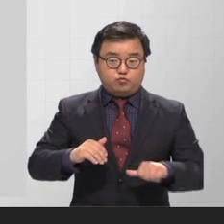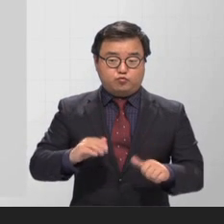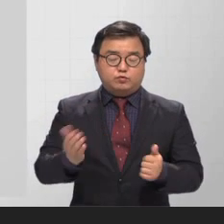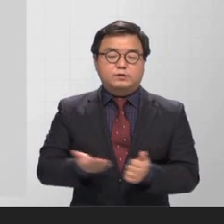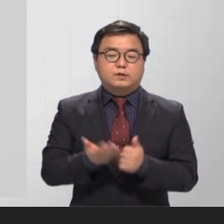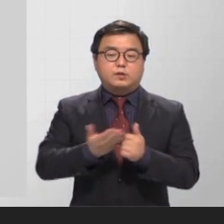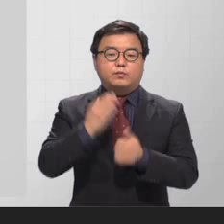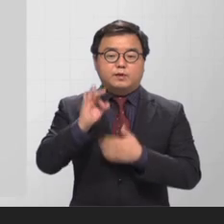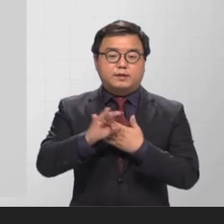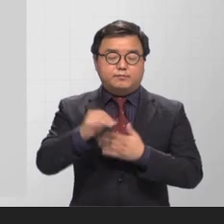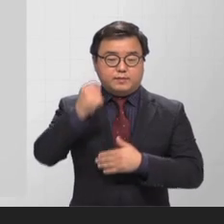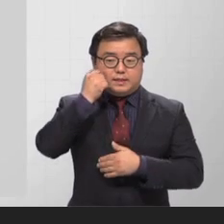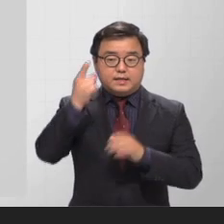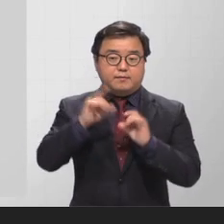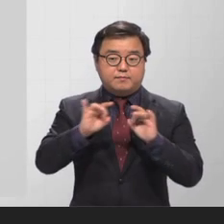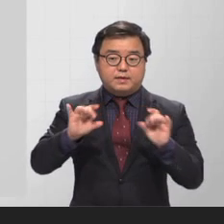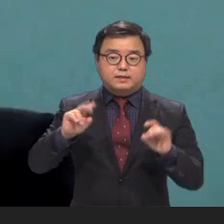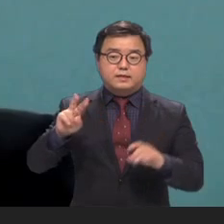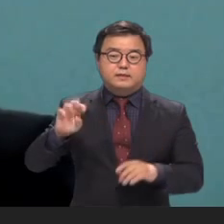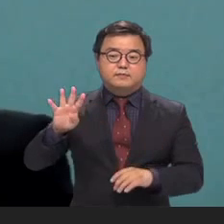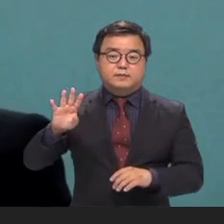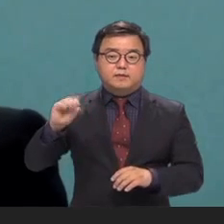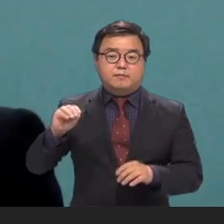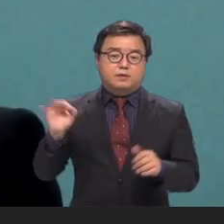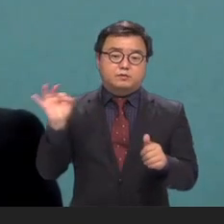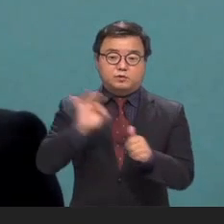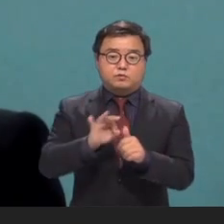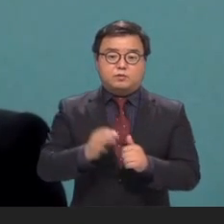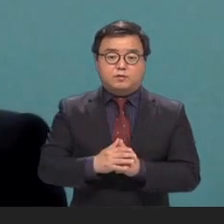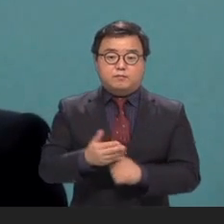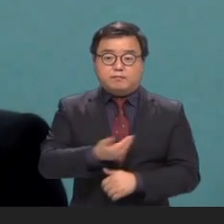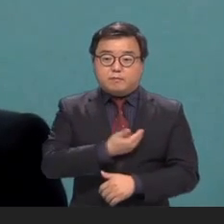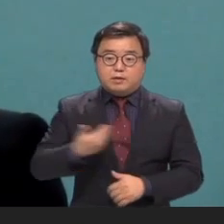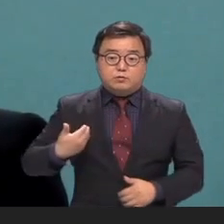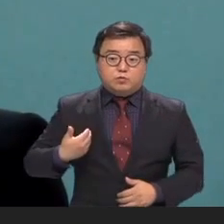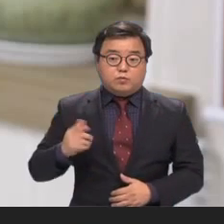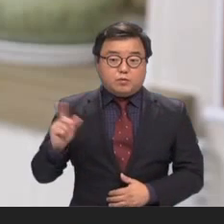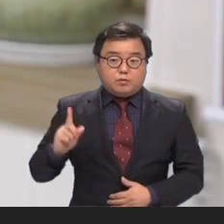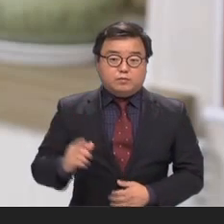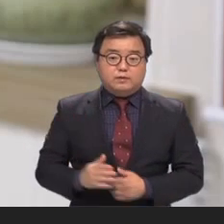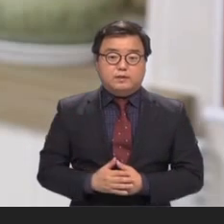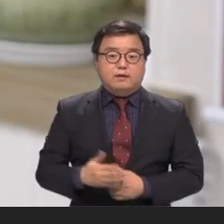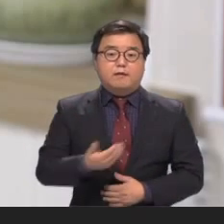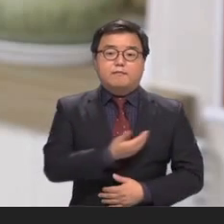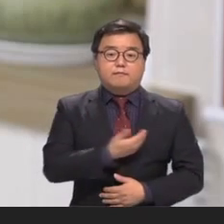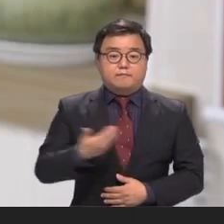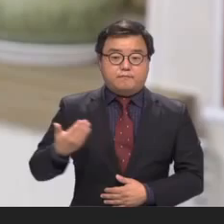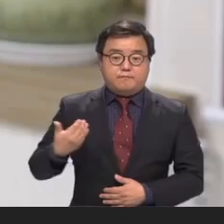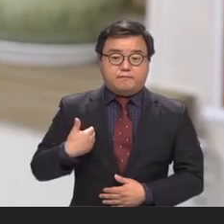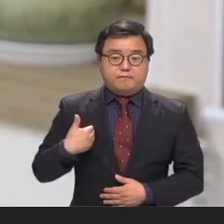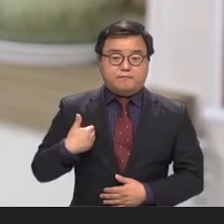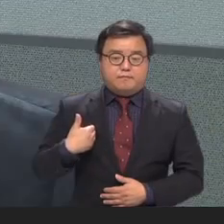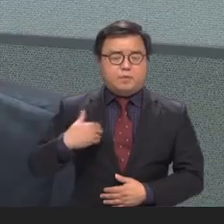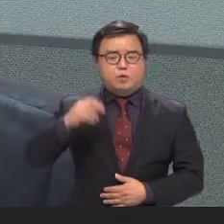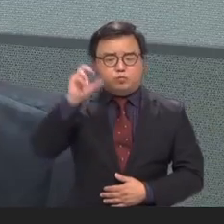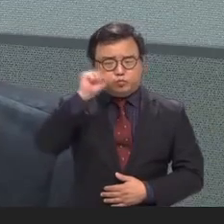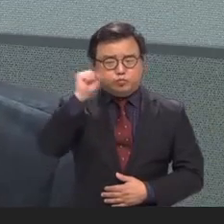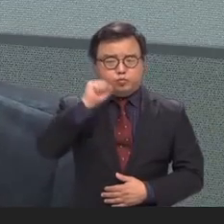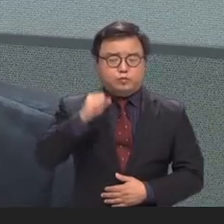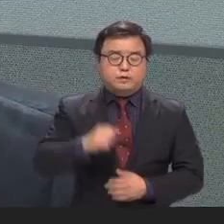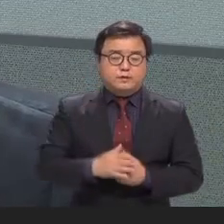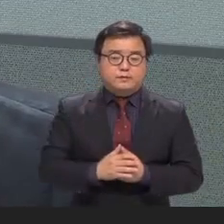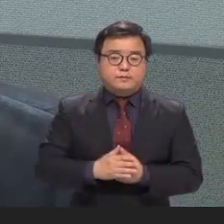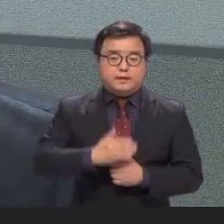원을 지원받을 수 있습니다. 만족도는 어떠세요? 만족도가 이제 굉장히 좋으세요.